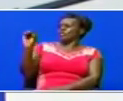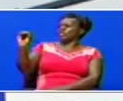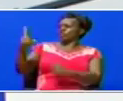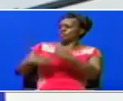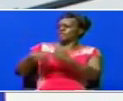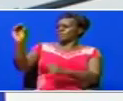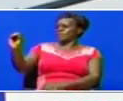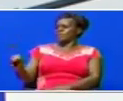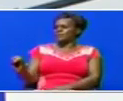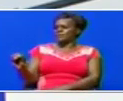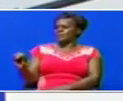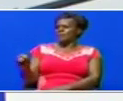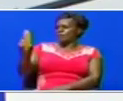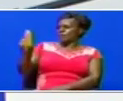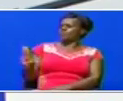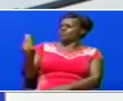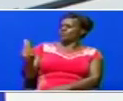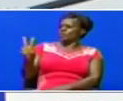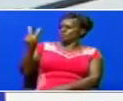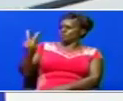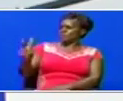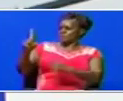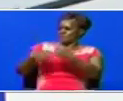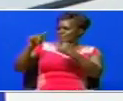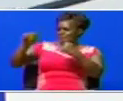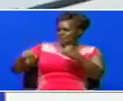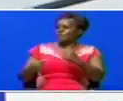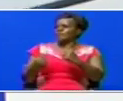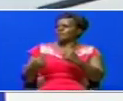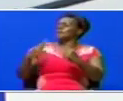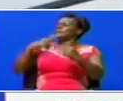0.06%. Uhuru Kenyatta,